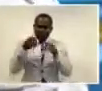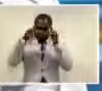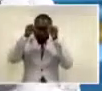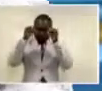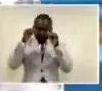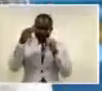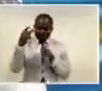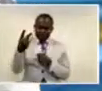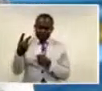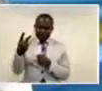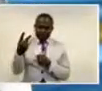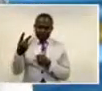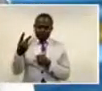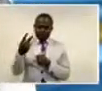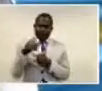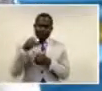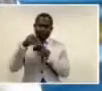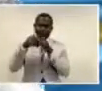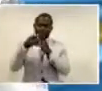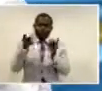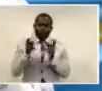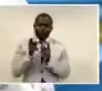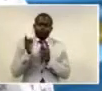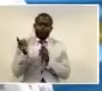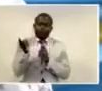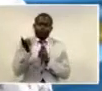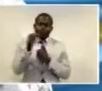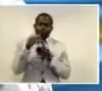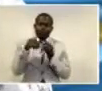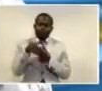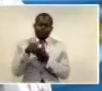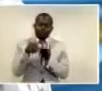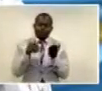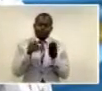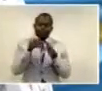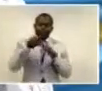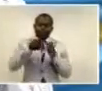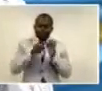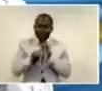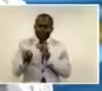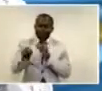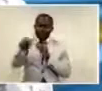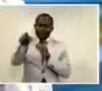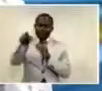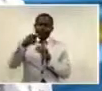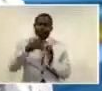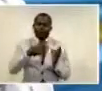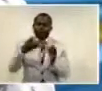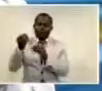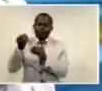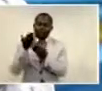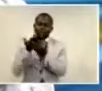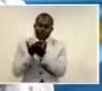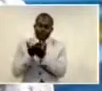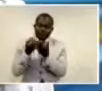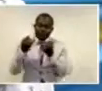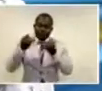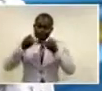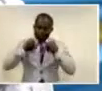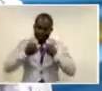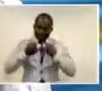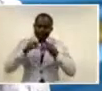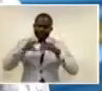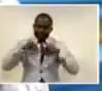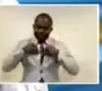zanjye nza kujya ahantu ku rugendo ngo irasohoka nsanga barayitwaye nkavuga ati nimumbwire